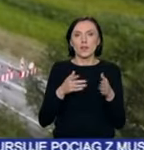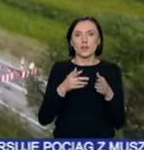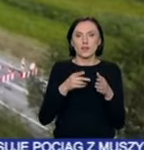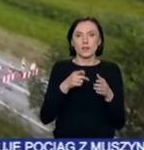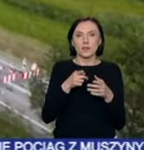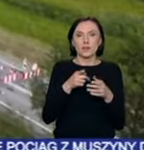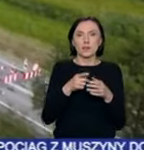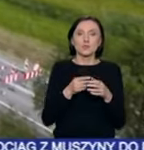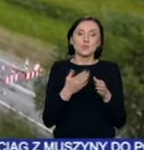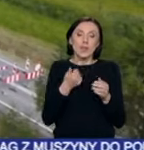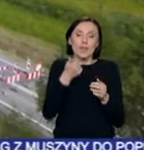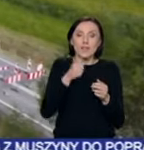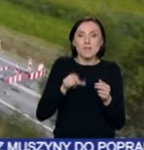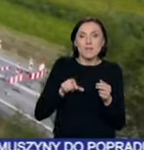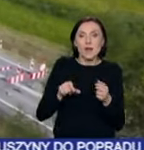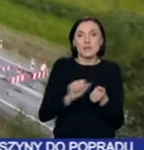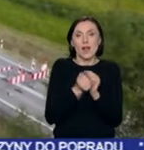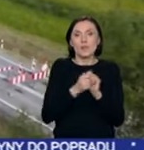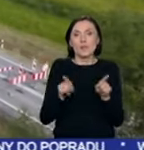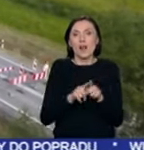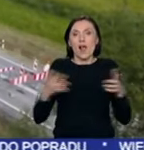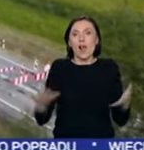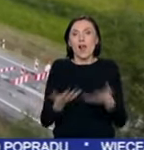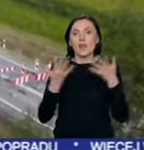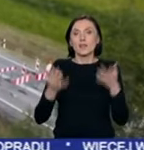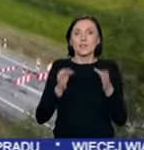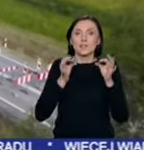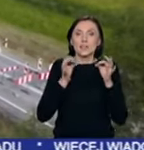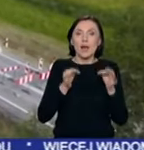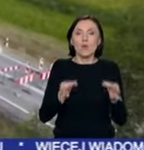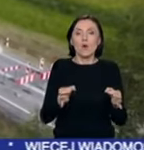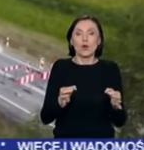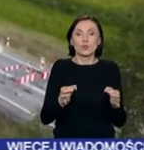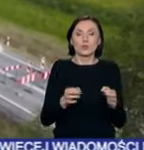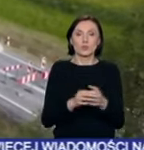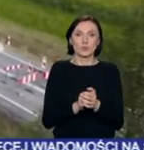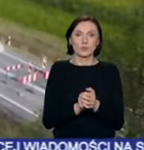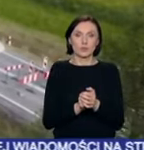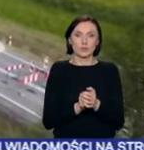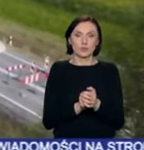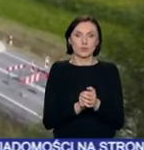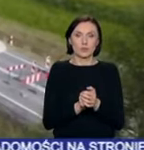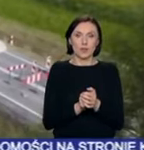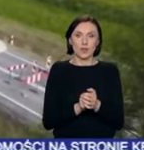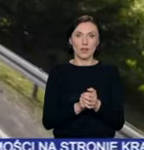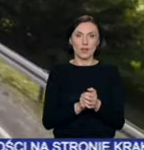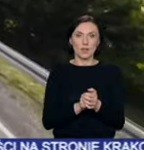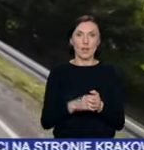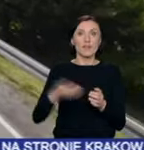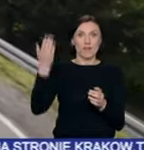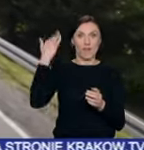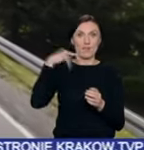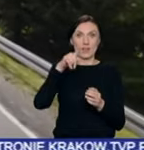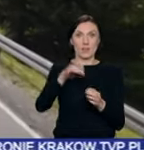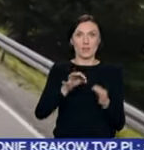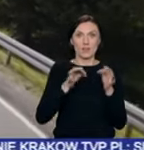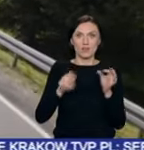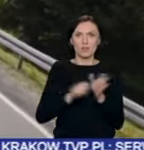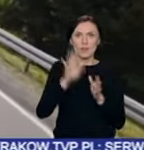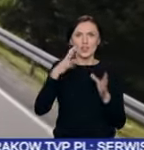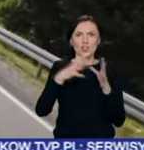28, przynajmniej dla lekkich samochodów o ładowności do 3,5 tony. Wcześniej tą trasą przejeżdżało nawet